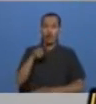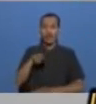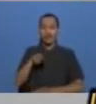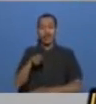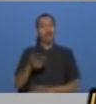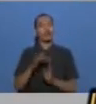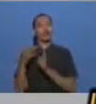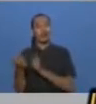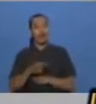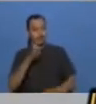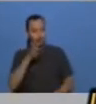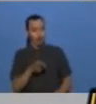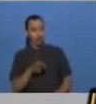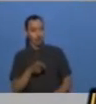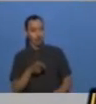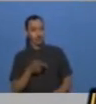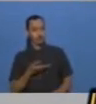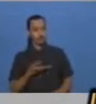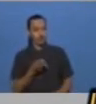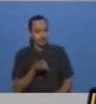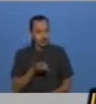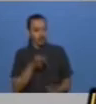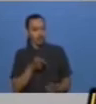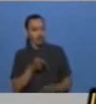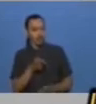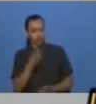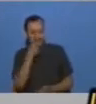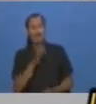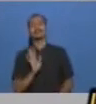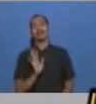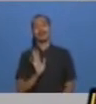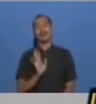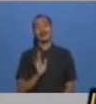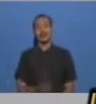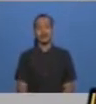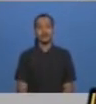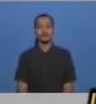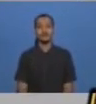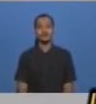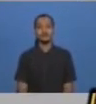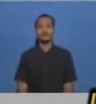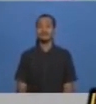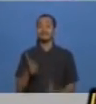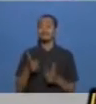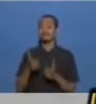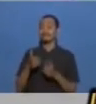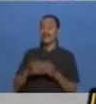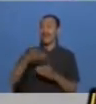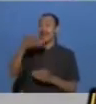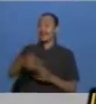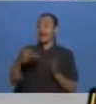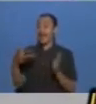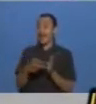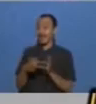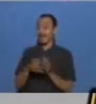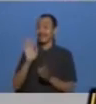mundur lagi. Kalau takut jarum suntik mah masih bisa merem ya, tapi kalau yang hoax ini yang bahaya. Oke, Ibu, nanti kita akan lanjutkan lagi, Bu Mabayun. Saya